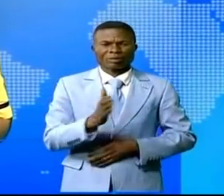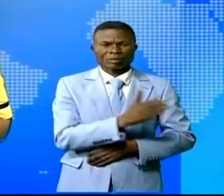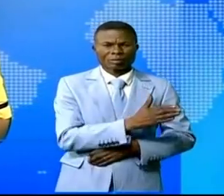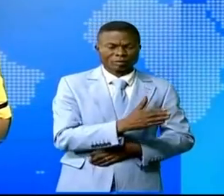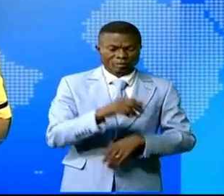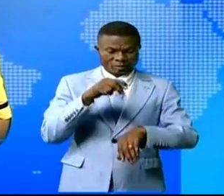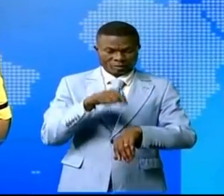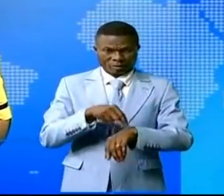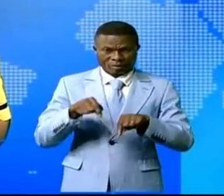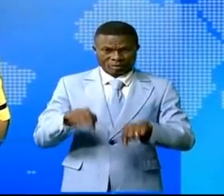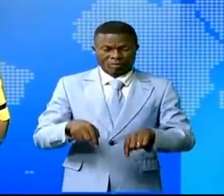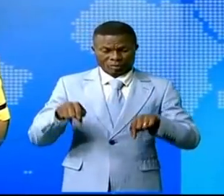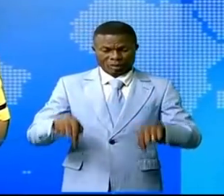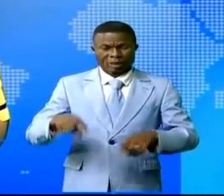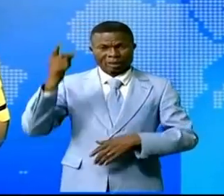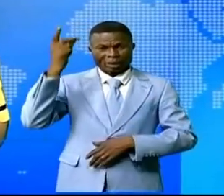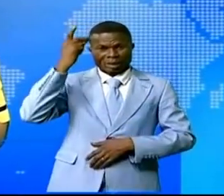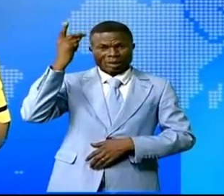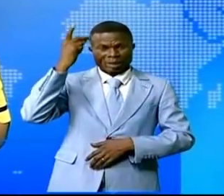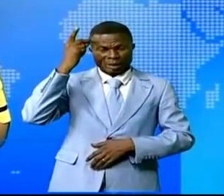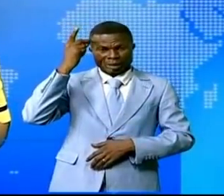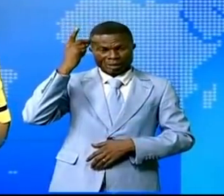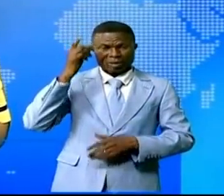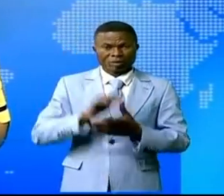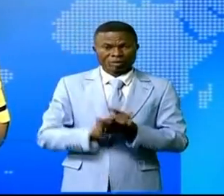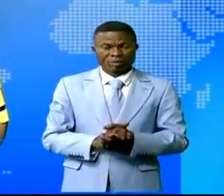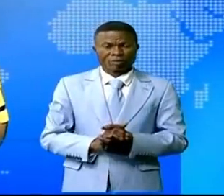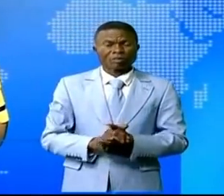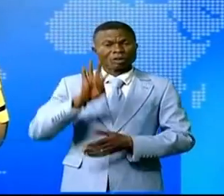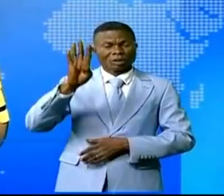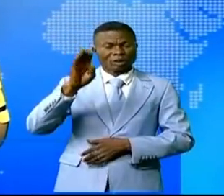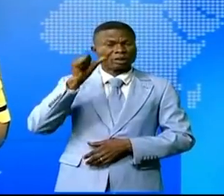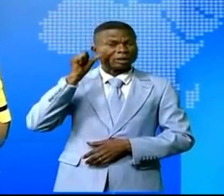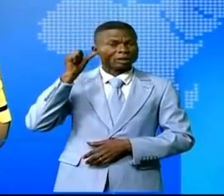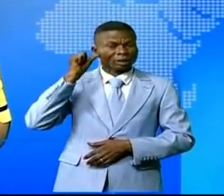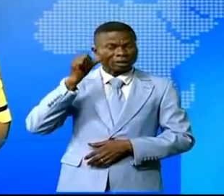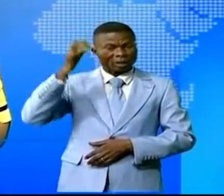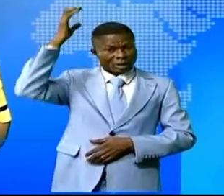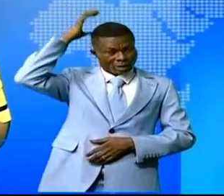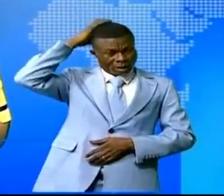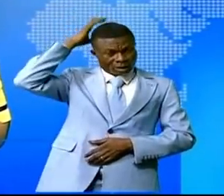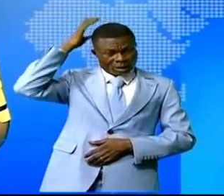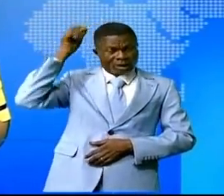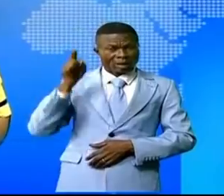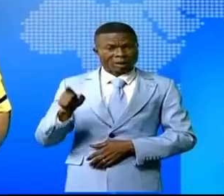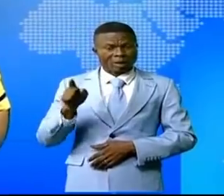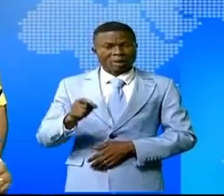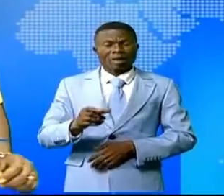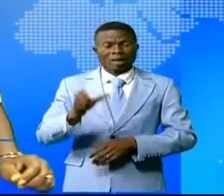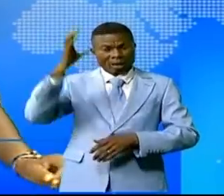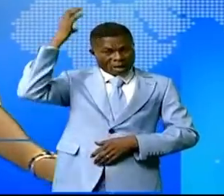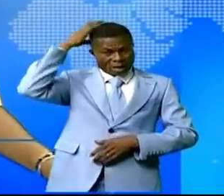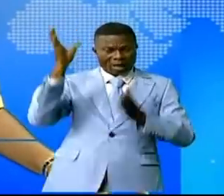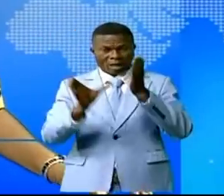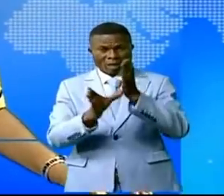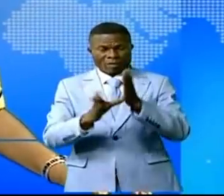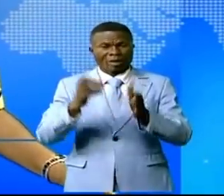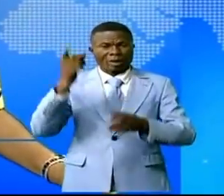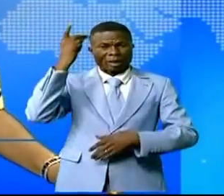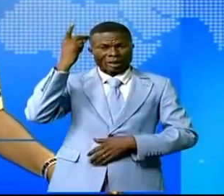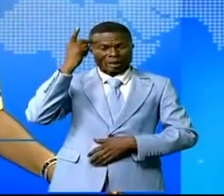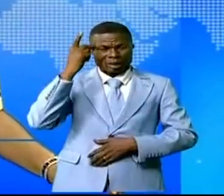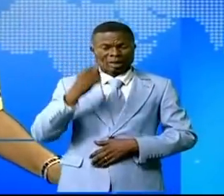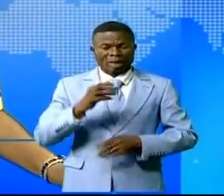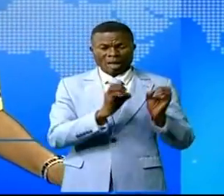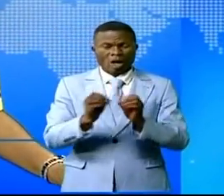Pendant ces temps, à Kinshasa, le même jeudi, Monseigneur Crispin Kibeni, évêque auxiliaire de Kinshasa, a dit